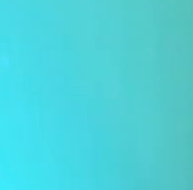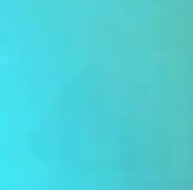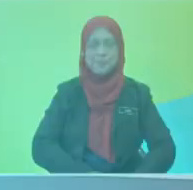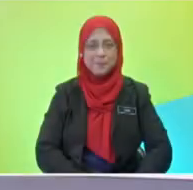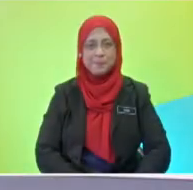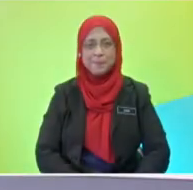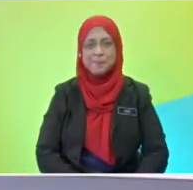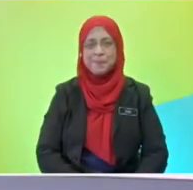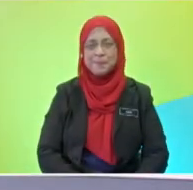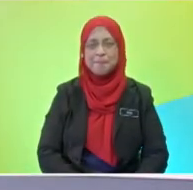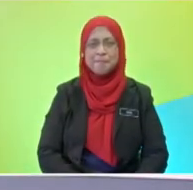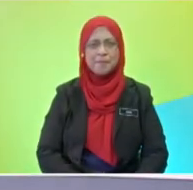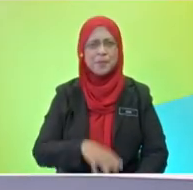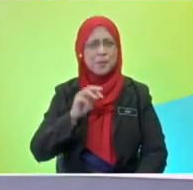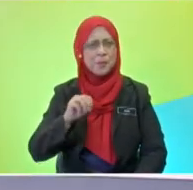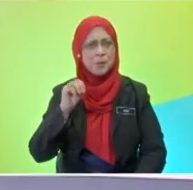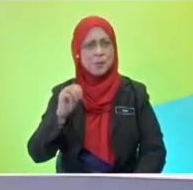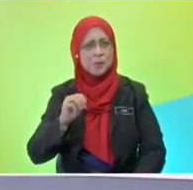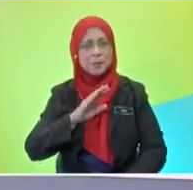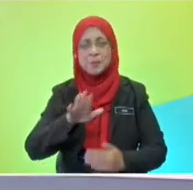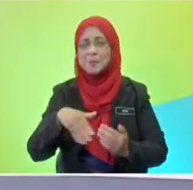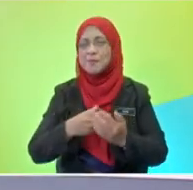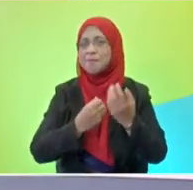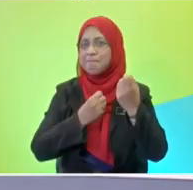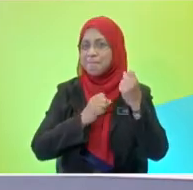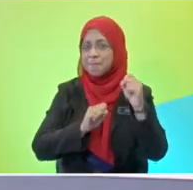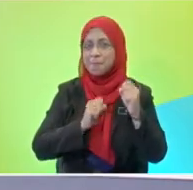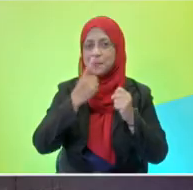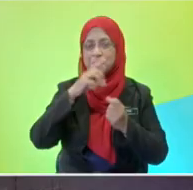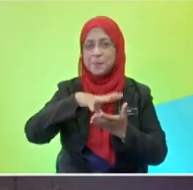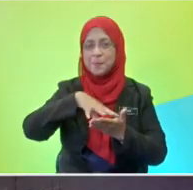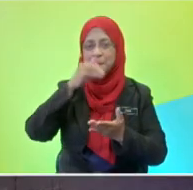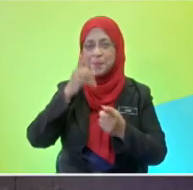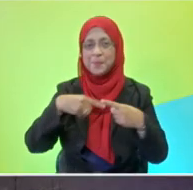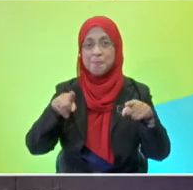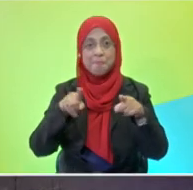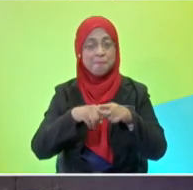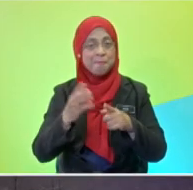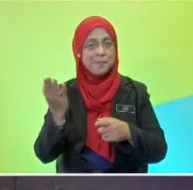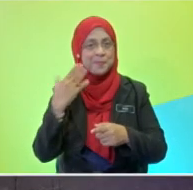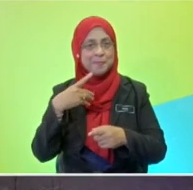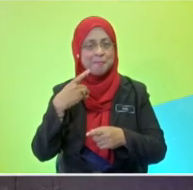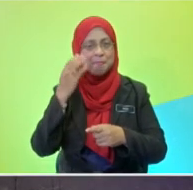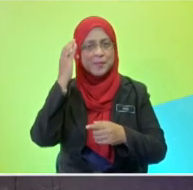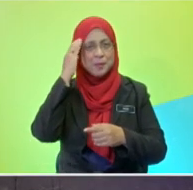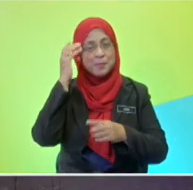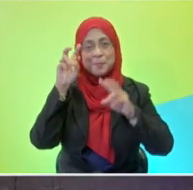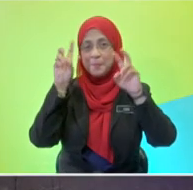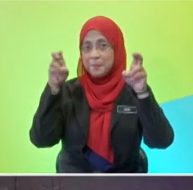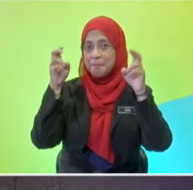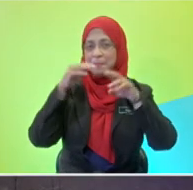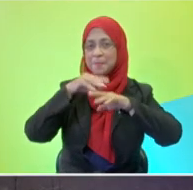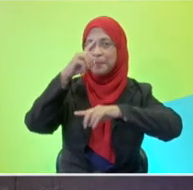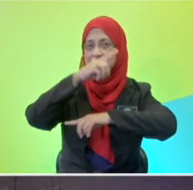saya pasti Ustazah murid-murid semua sudah bersedia nih Nah belajar sama-sama dengan kita tidak tahu tajuk kita pada hari ini